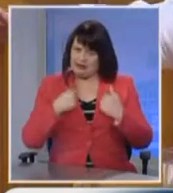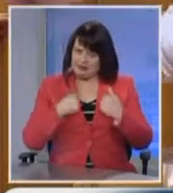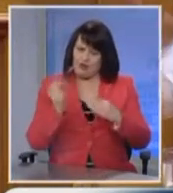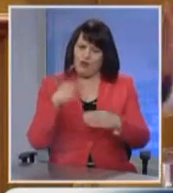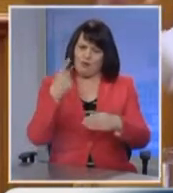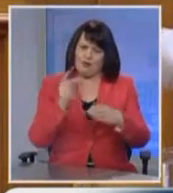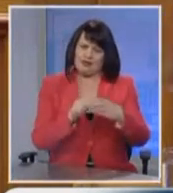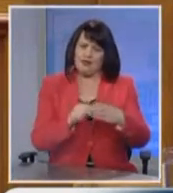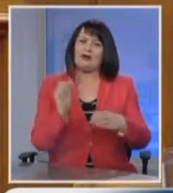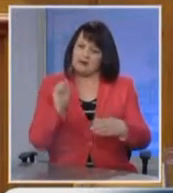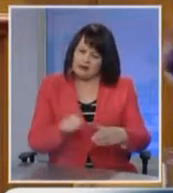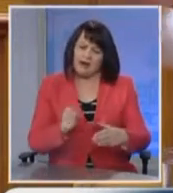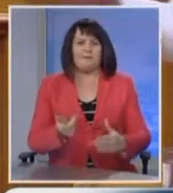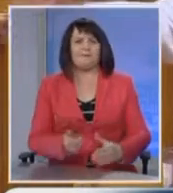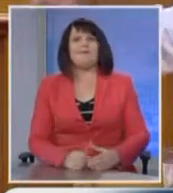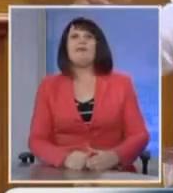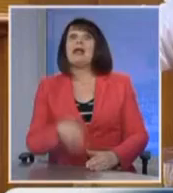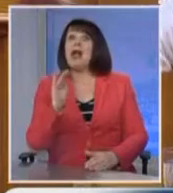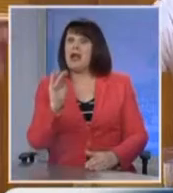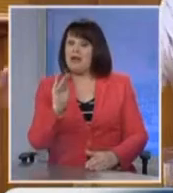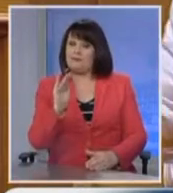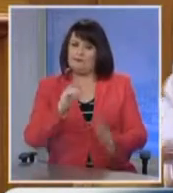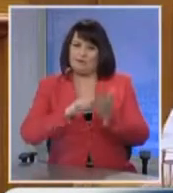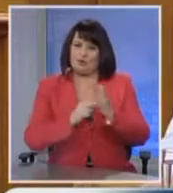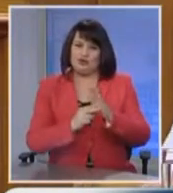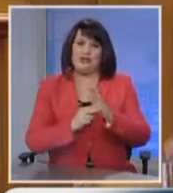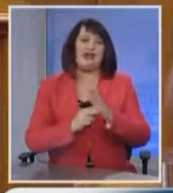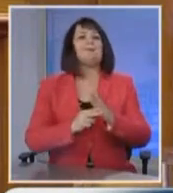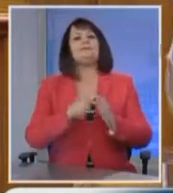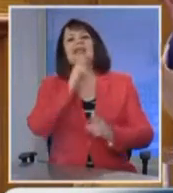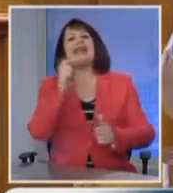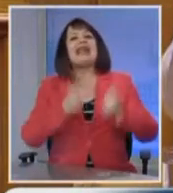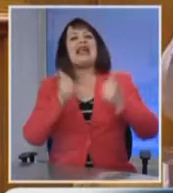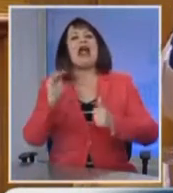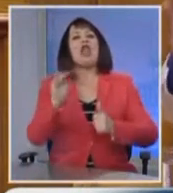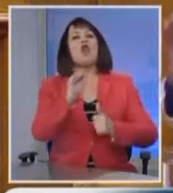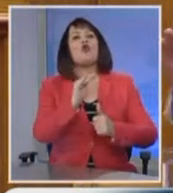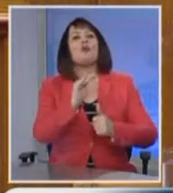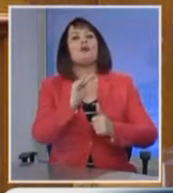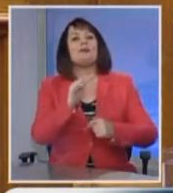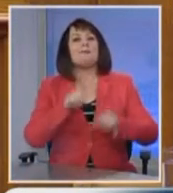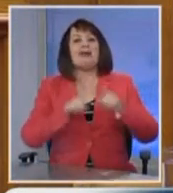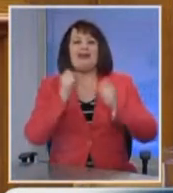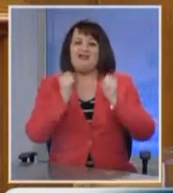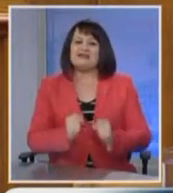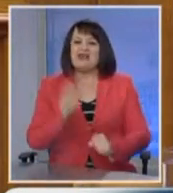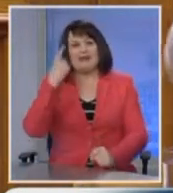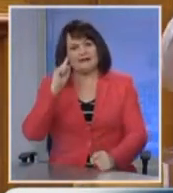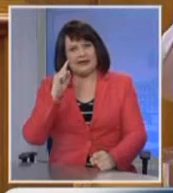κάτι άλλο στους συναδέλφους, οι οποίοι ακούνε και διαβάζουν δημοσκοπήσεις, αλλά δεν ξέρουν μερικά βασικά πράγματα